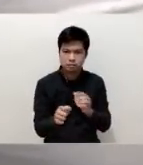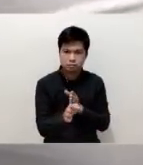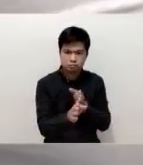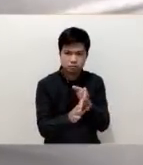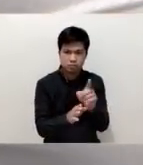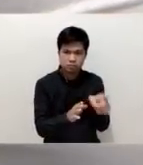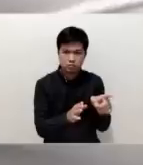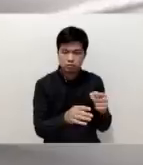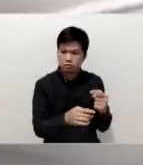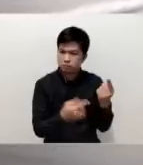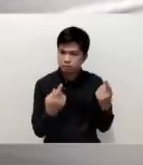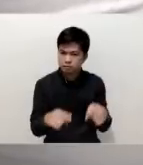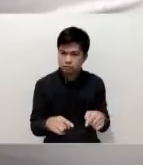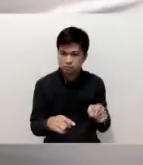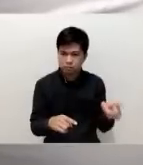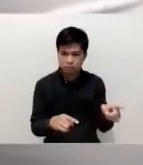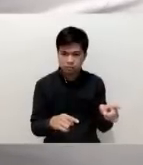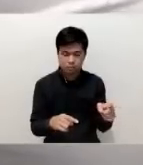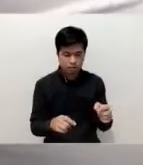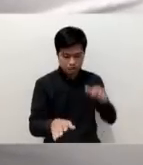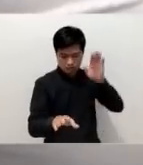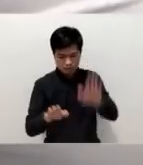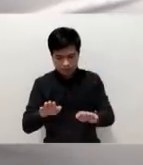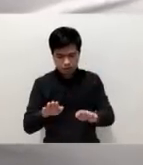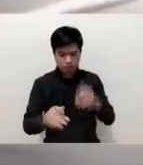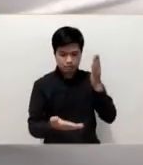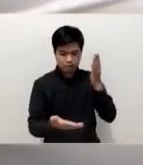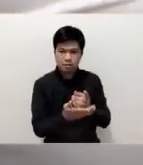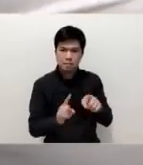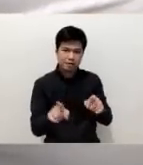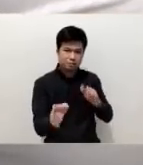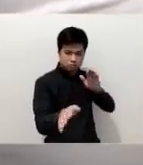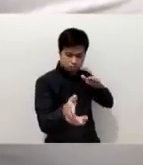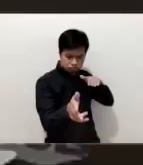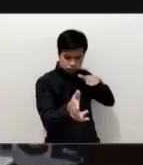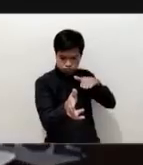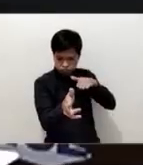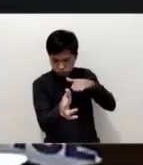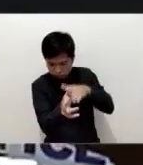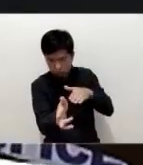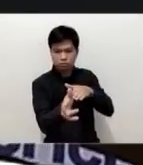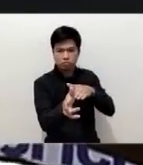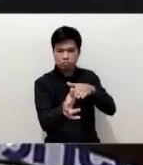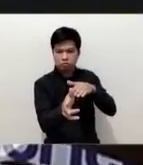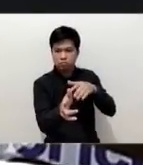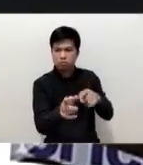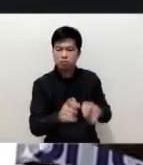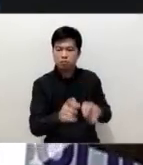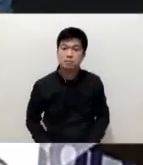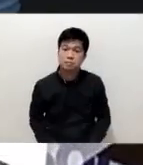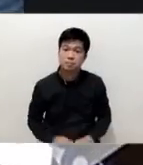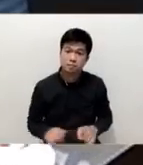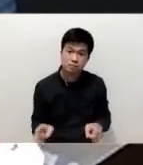ako parating. Namarino ako, kaya puwitan, pero kung hindi ako namarino, unahan pa lang, abutin ko na. Pero base sa inisyal